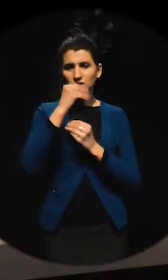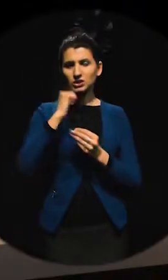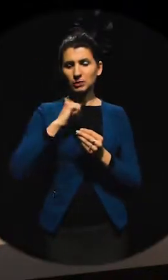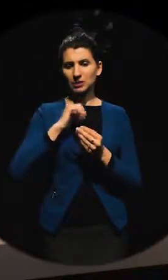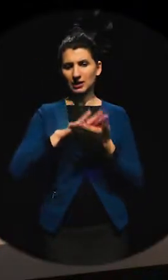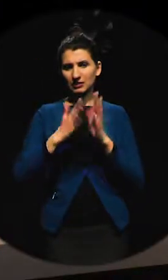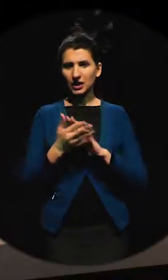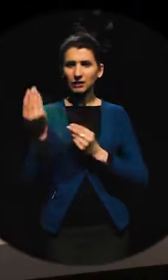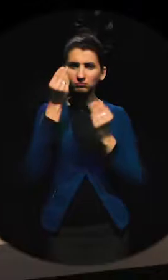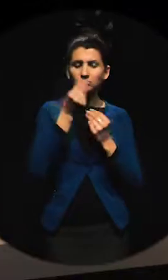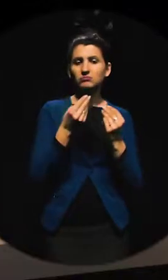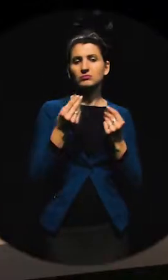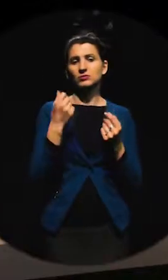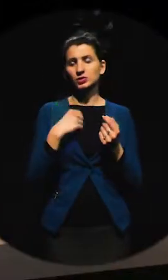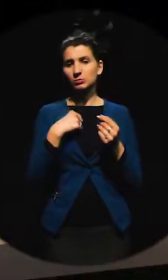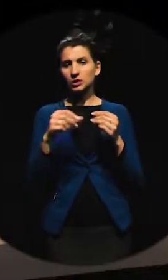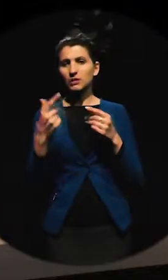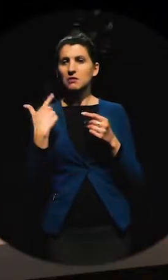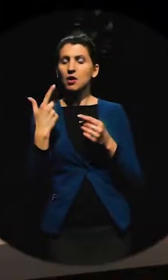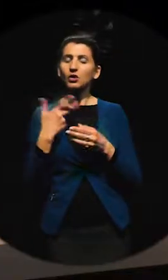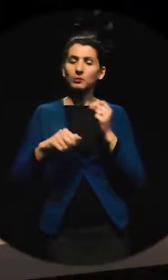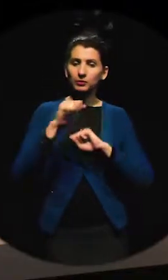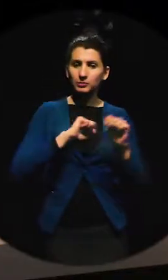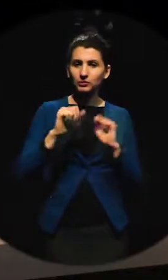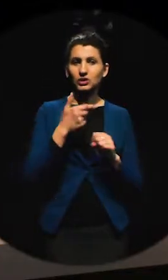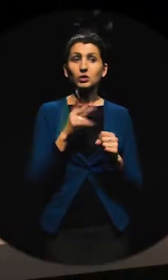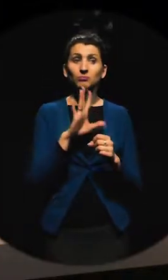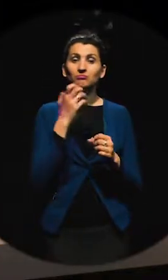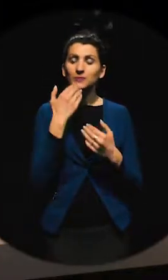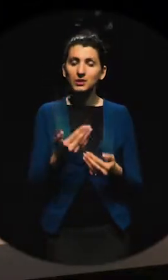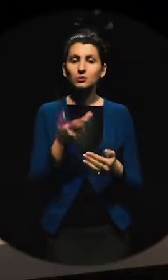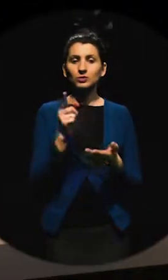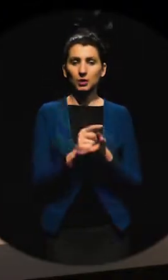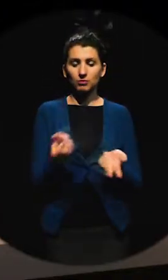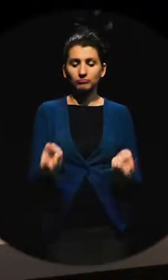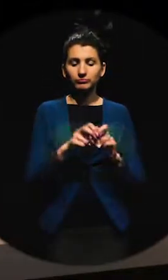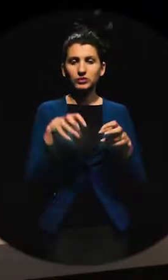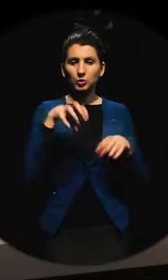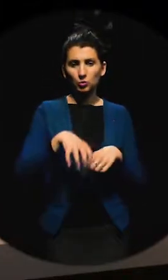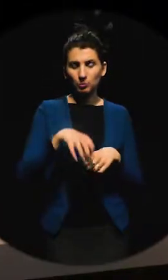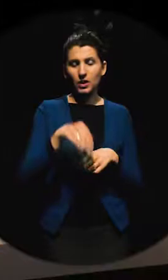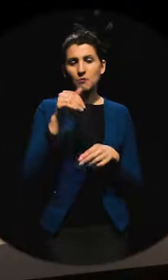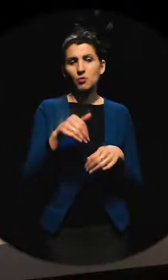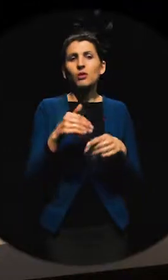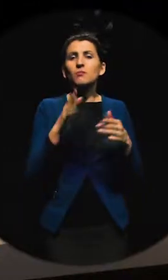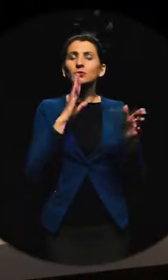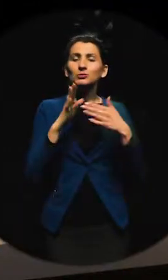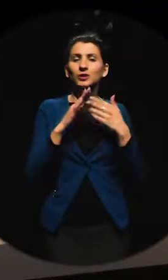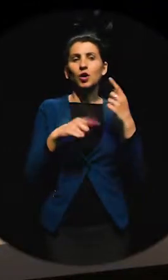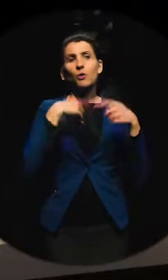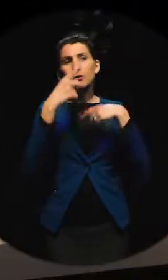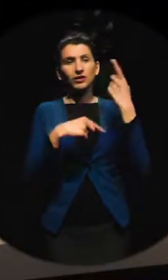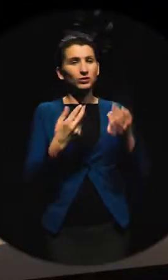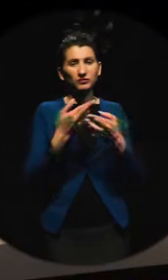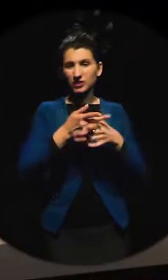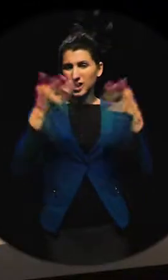swoich niepełnosprawności, w związku z czym jakby powstała rzeczywiście taka grupa, która mogła mówić wielogłosowo o